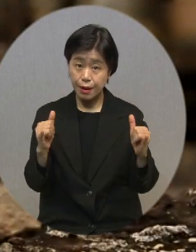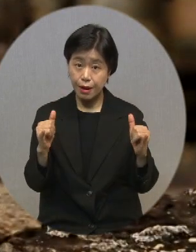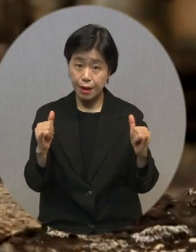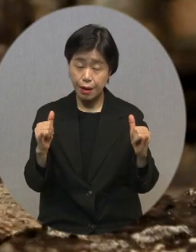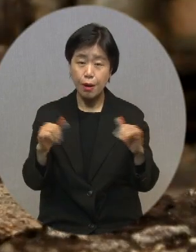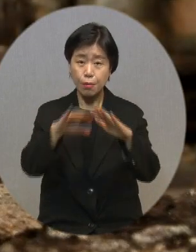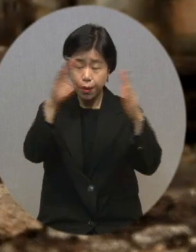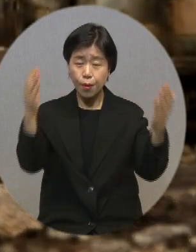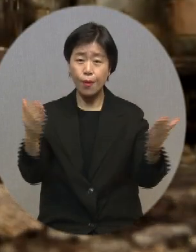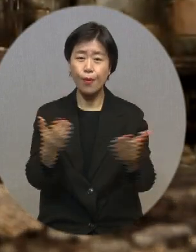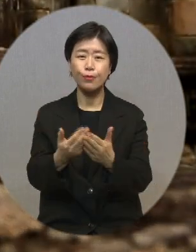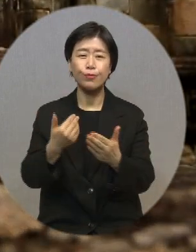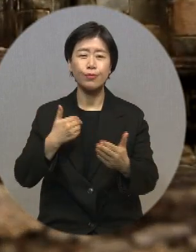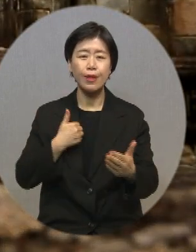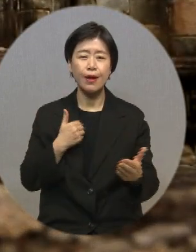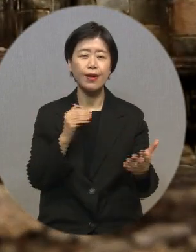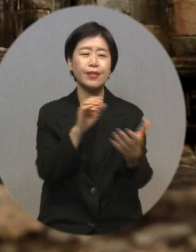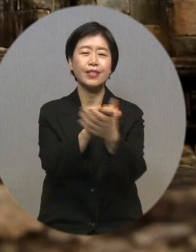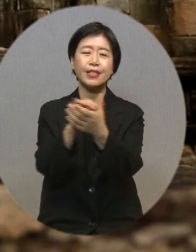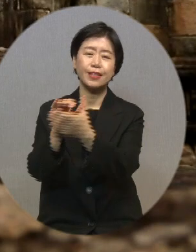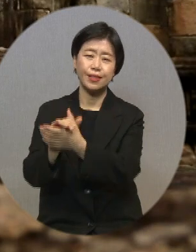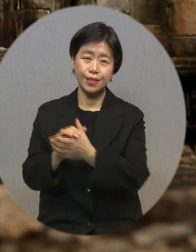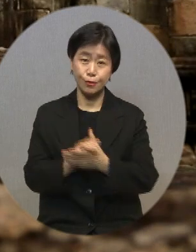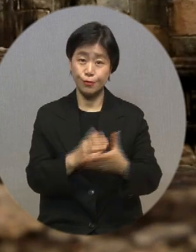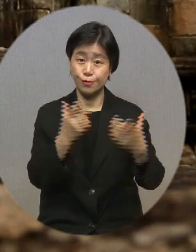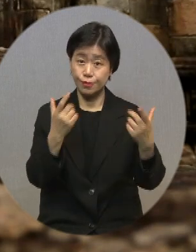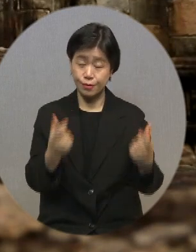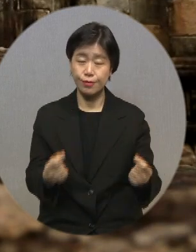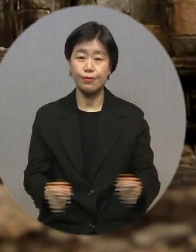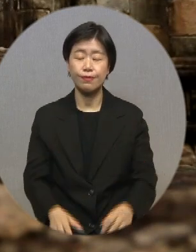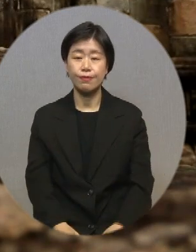모두가 나의 친구랍니다.